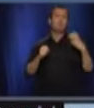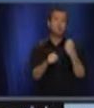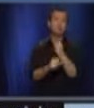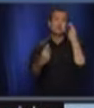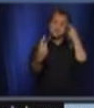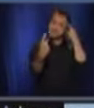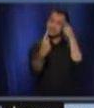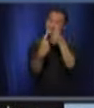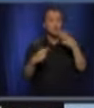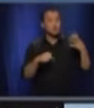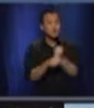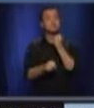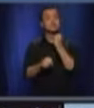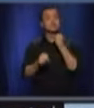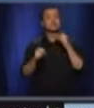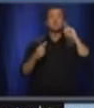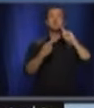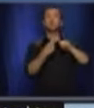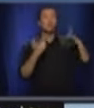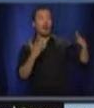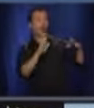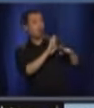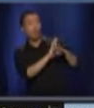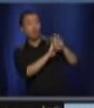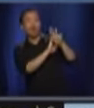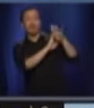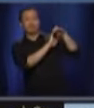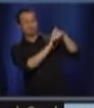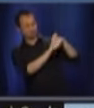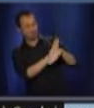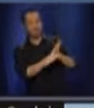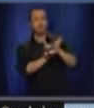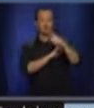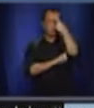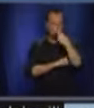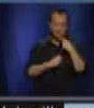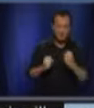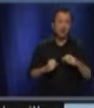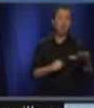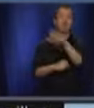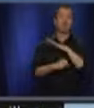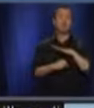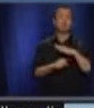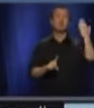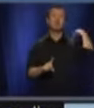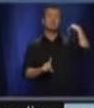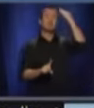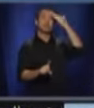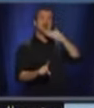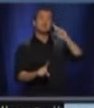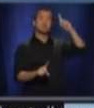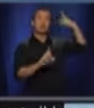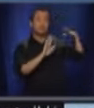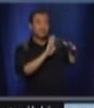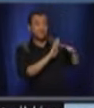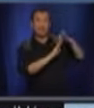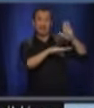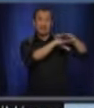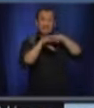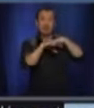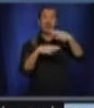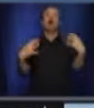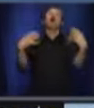rabaisser la contagion. On l'a vu dans la première vague que les Québécois ont respecté les consignes. Puis on a confiance